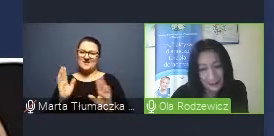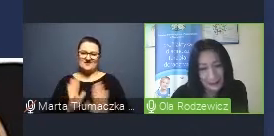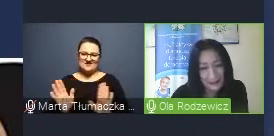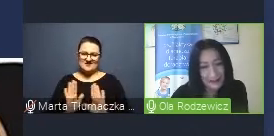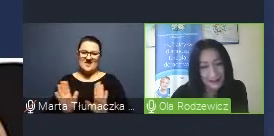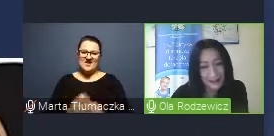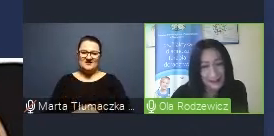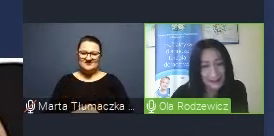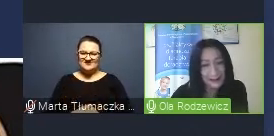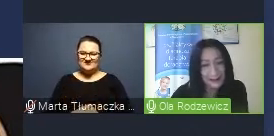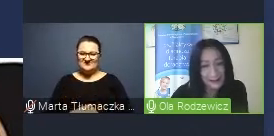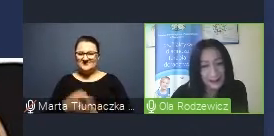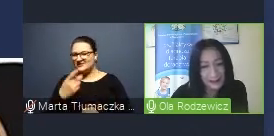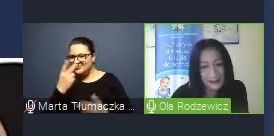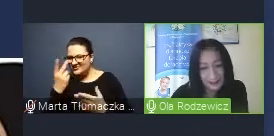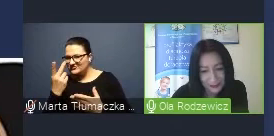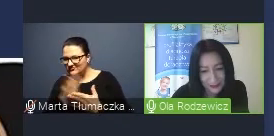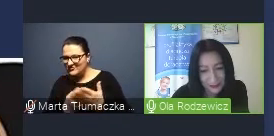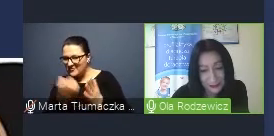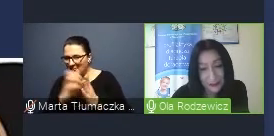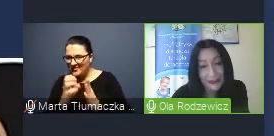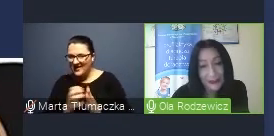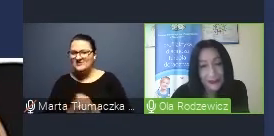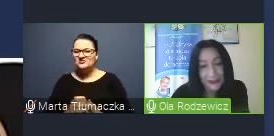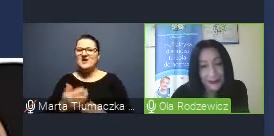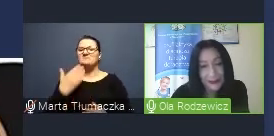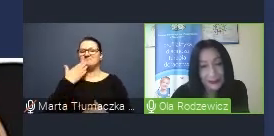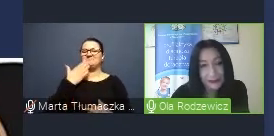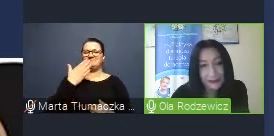czytam komentarze Państwa na czacie. Dziękuję bardzo za te informacje zwrotne.